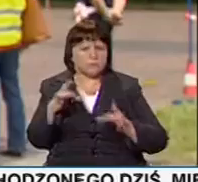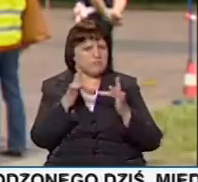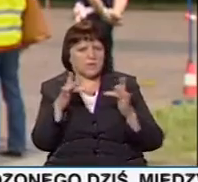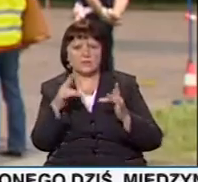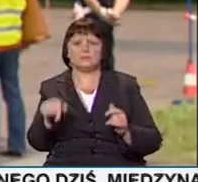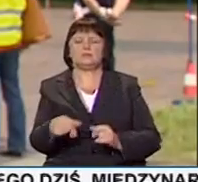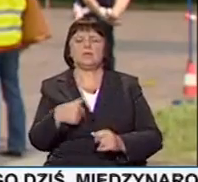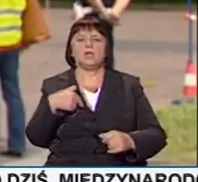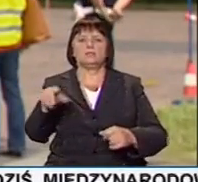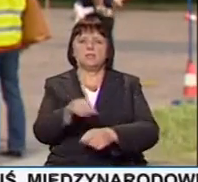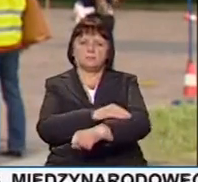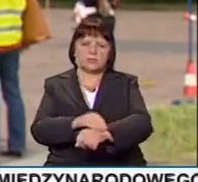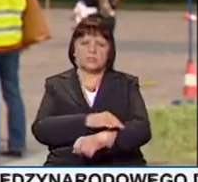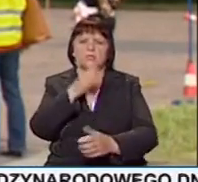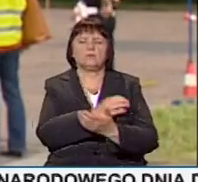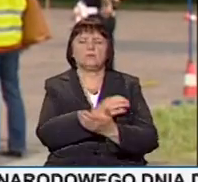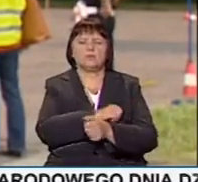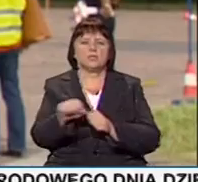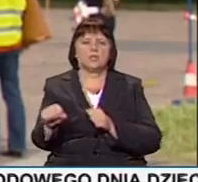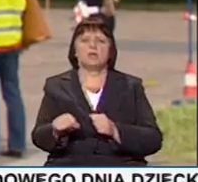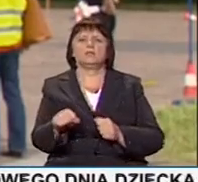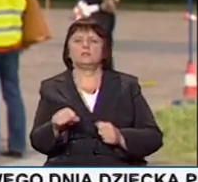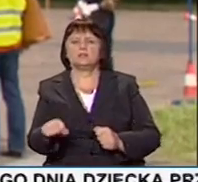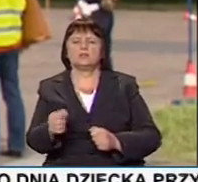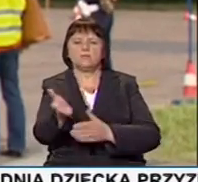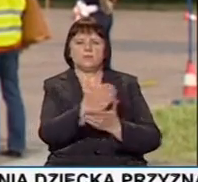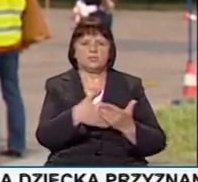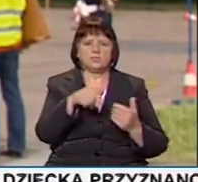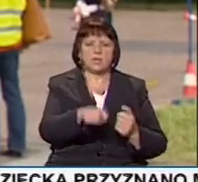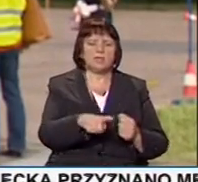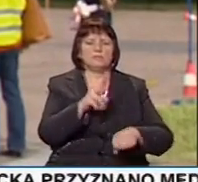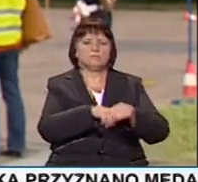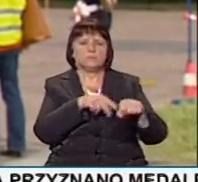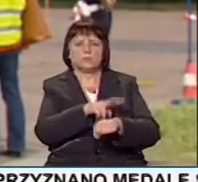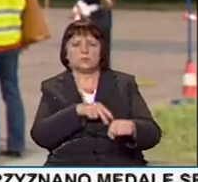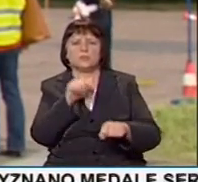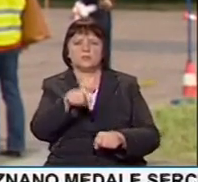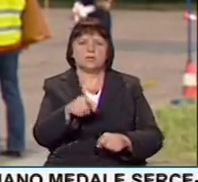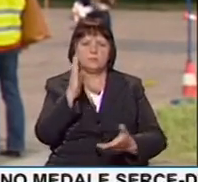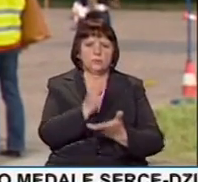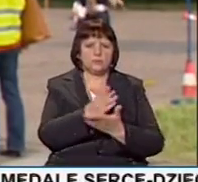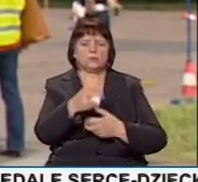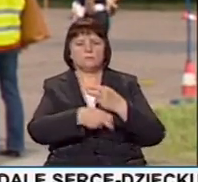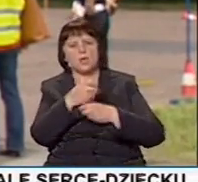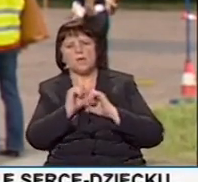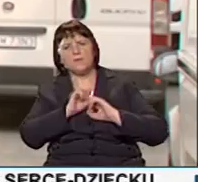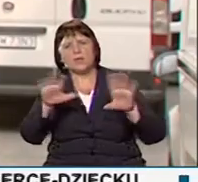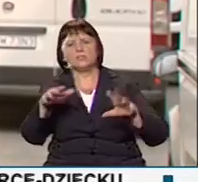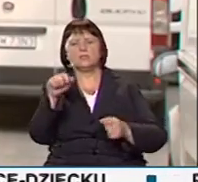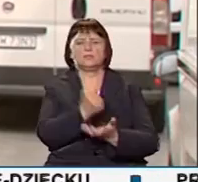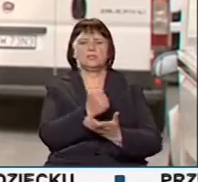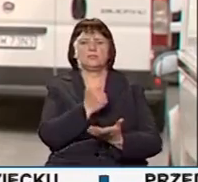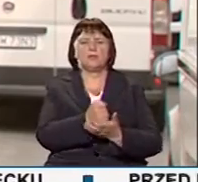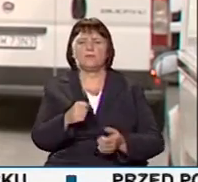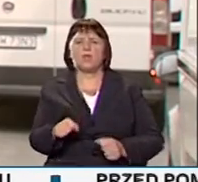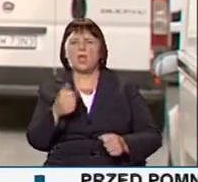buspas. Ten materiał znalazł się już w Wydziale Wykroczeń Przestępstw w Ruchu Drogowym. Tam zostały wszczęte czynności wyjaśniające w tej sprawie. Nie ma